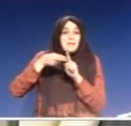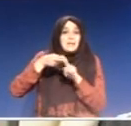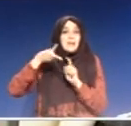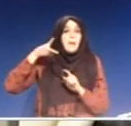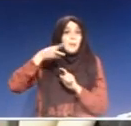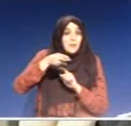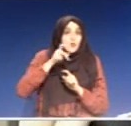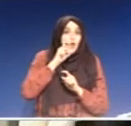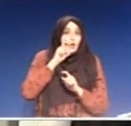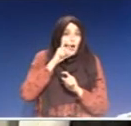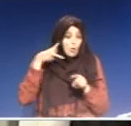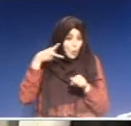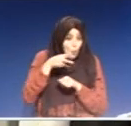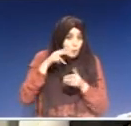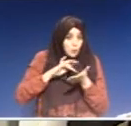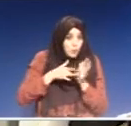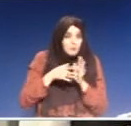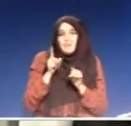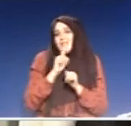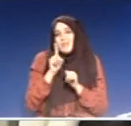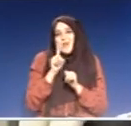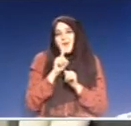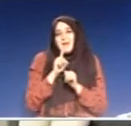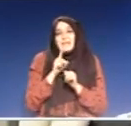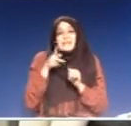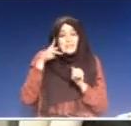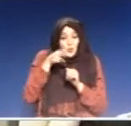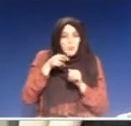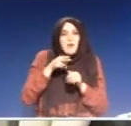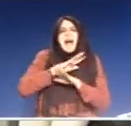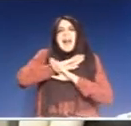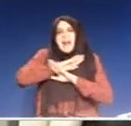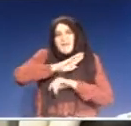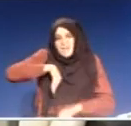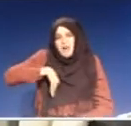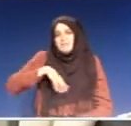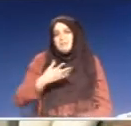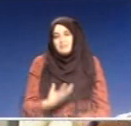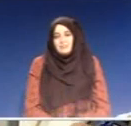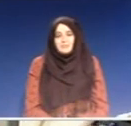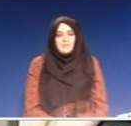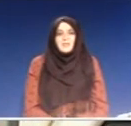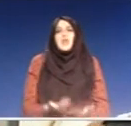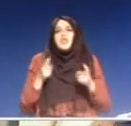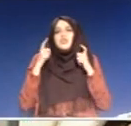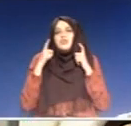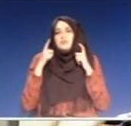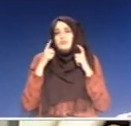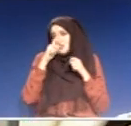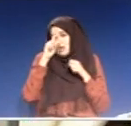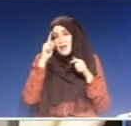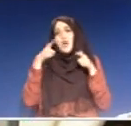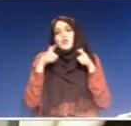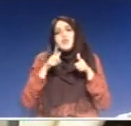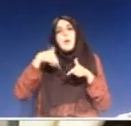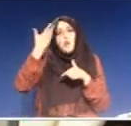يستخدم إلا كآخر حل. وللحديث بقية في فرص أخرى إن شاء الله في هذا الموضوع. إن شاء